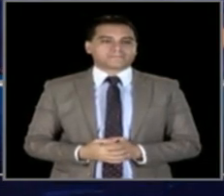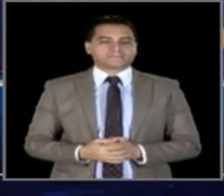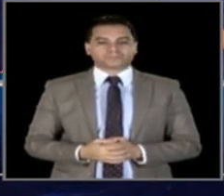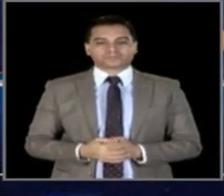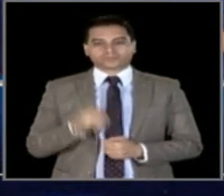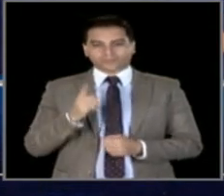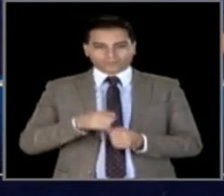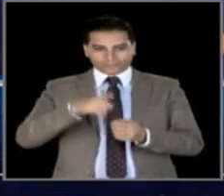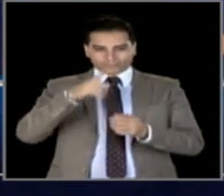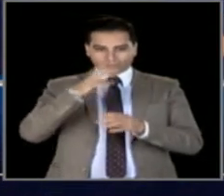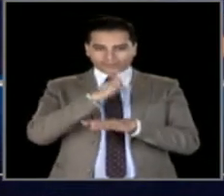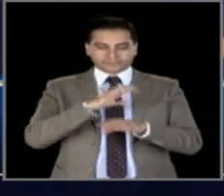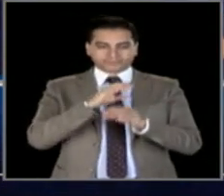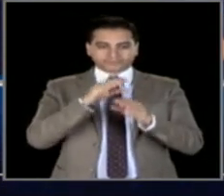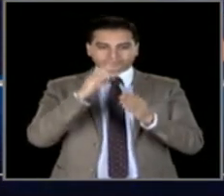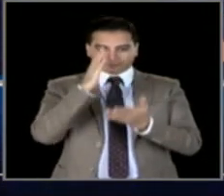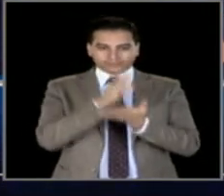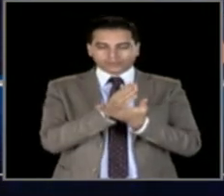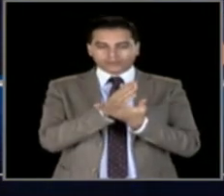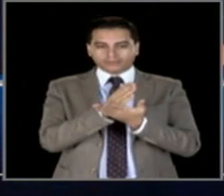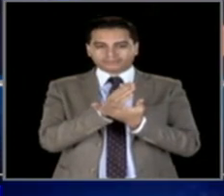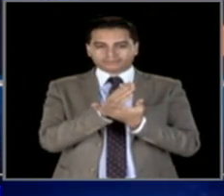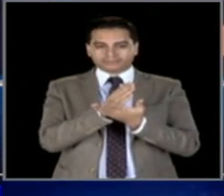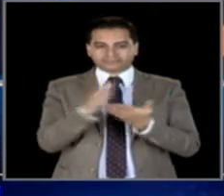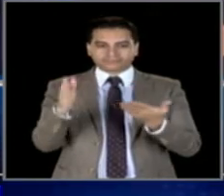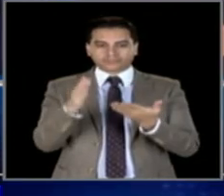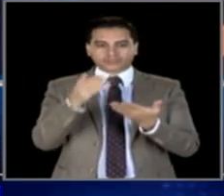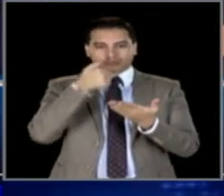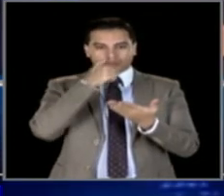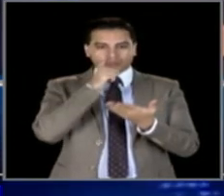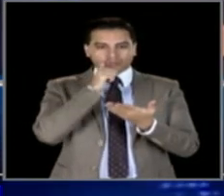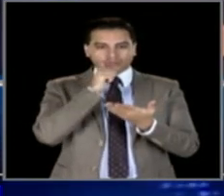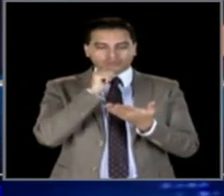بقطعة على الساحل الجنوبي للصين.